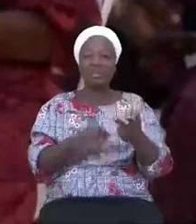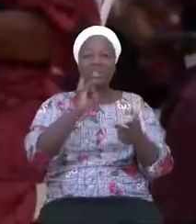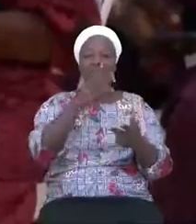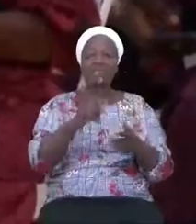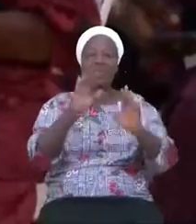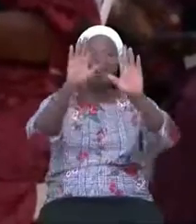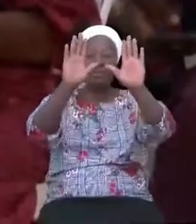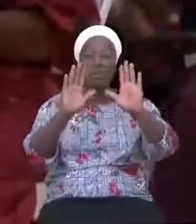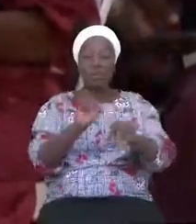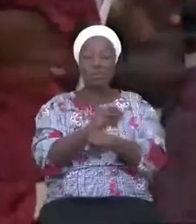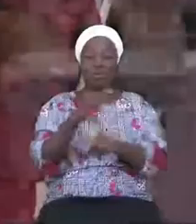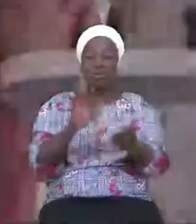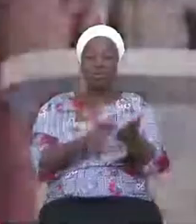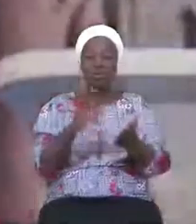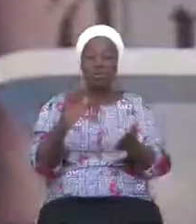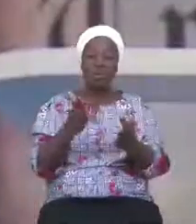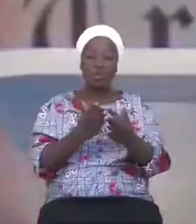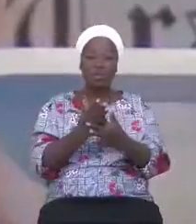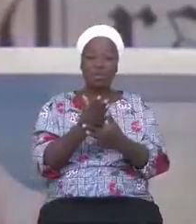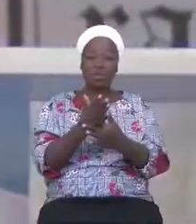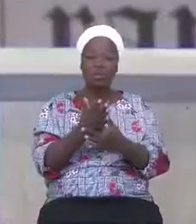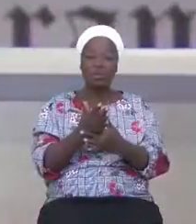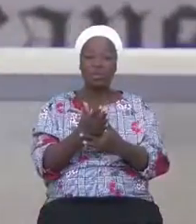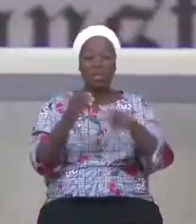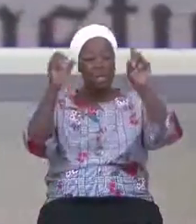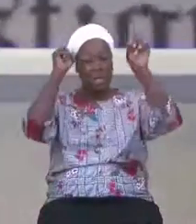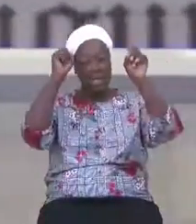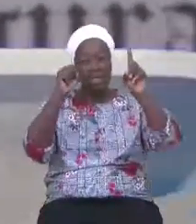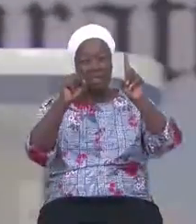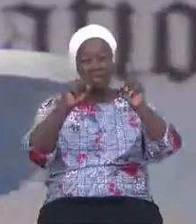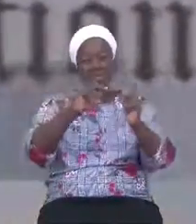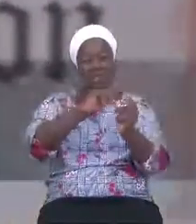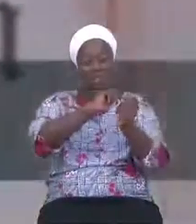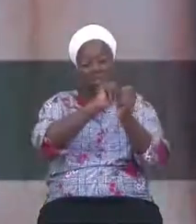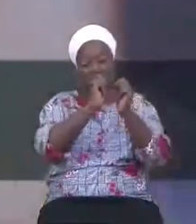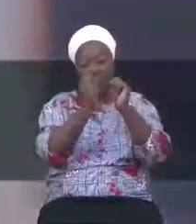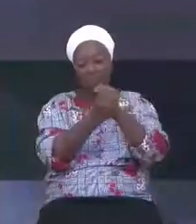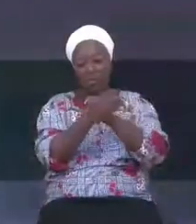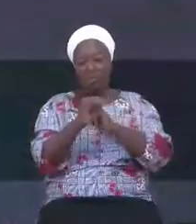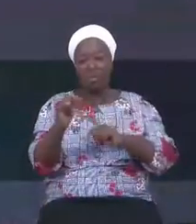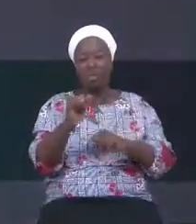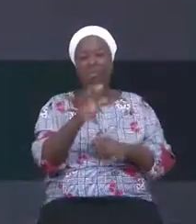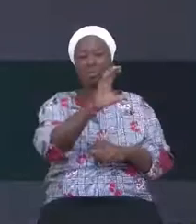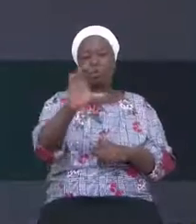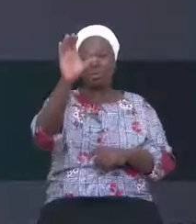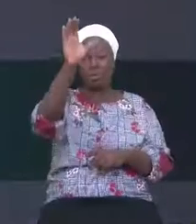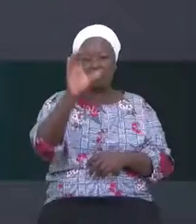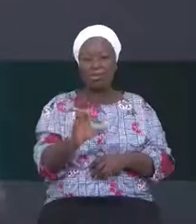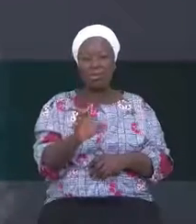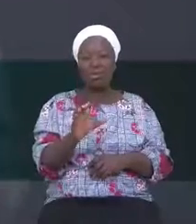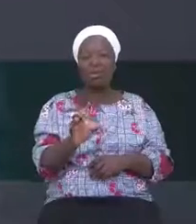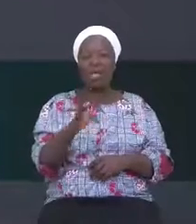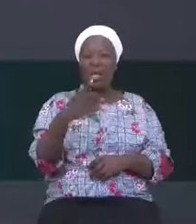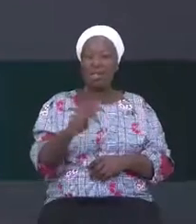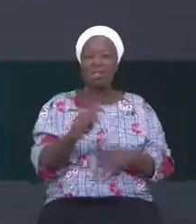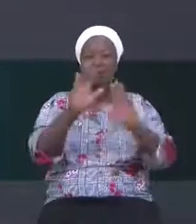troisième point. Le miracle de la gloire par sa croix transformatrice. Le miracle de la